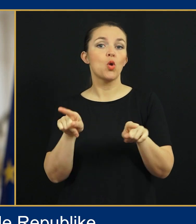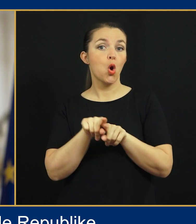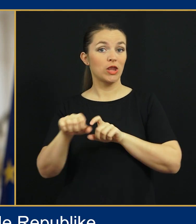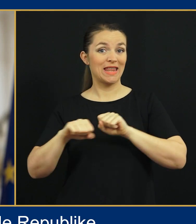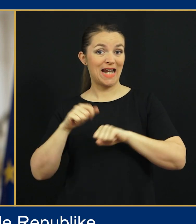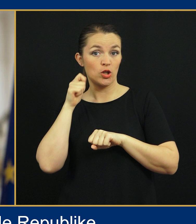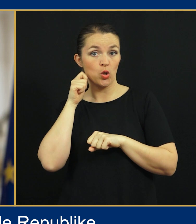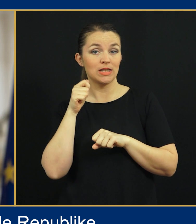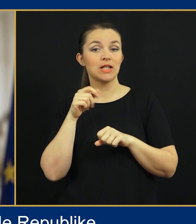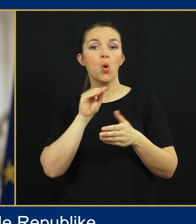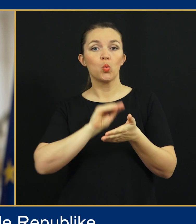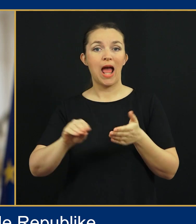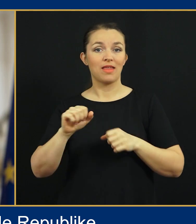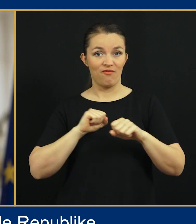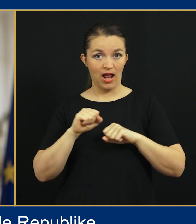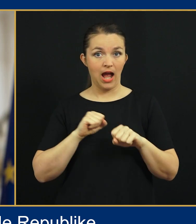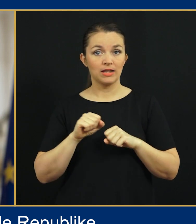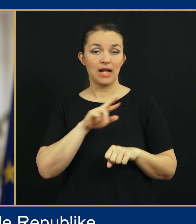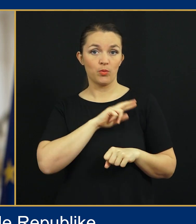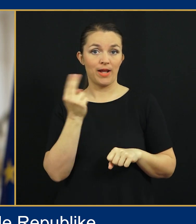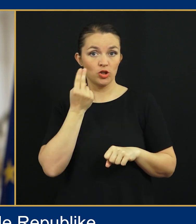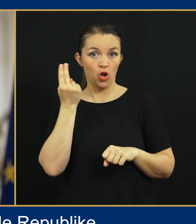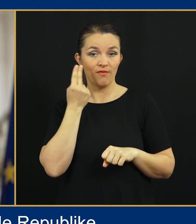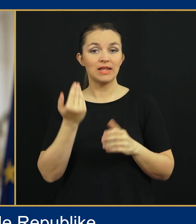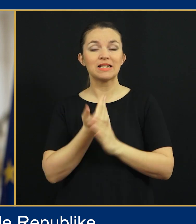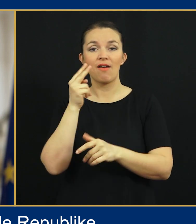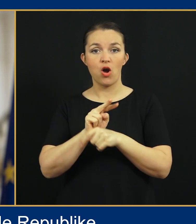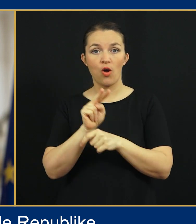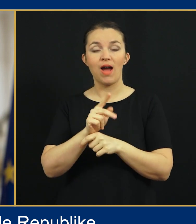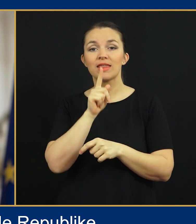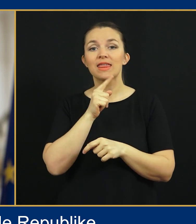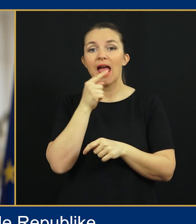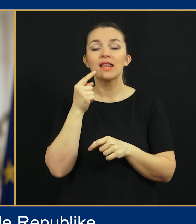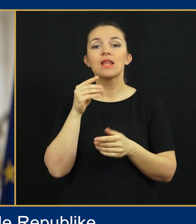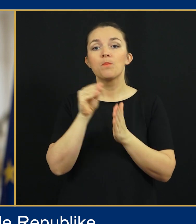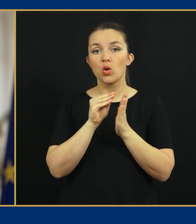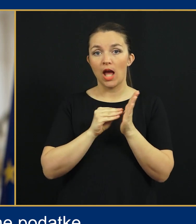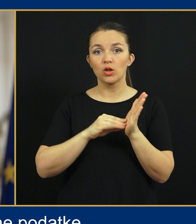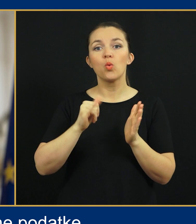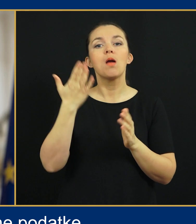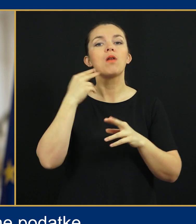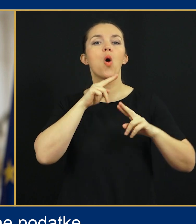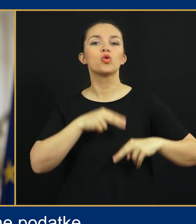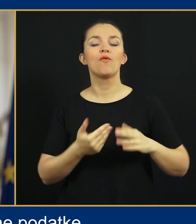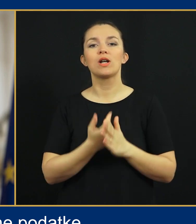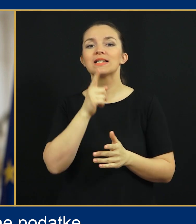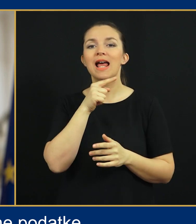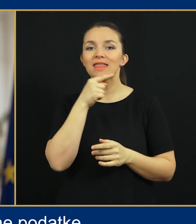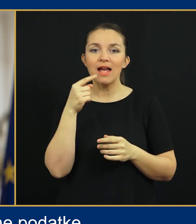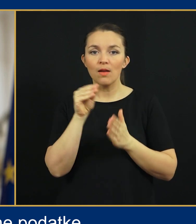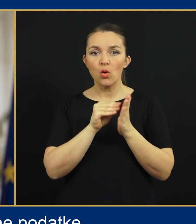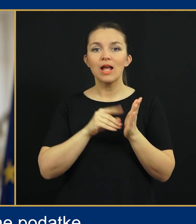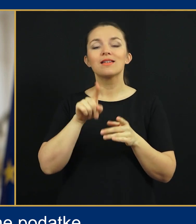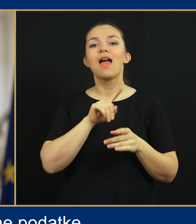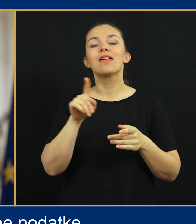Kot direktorica urada vlade Republike Slovenije za varovanje tajnih podatkov je bila odgovorna za tajne podatke